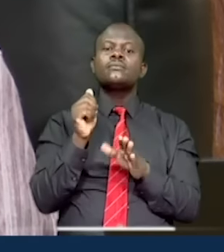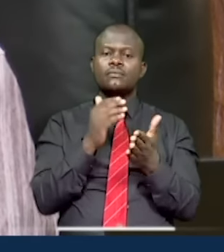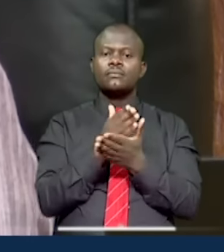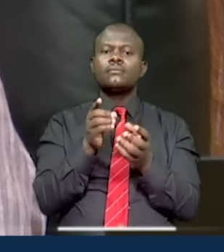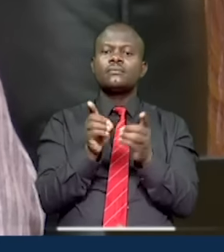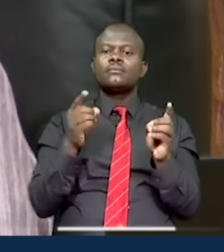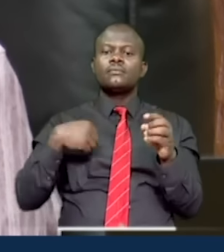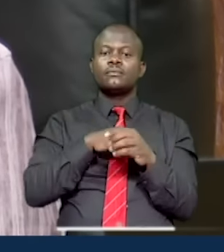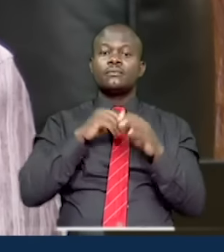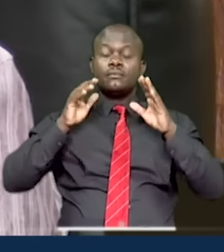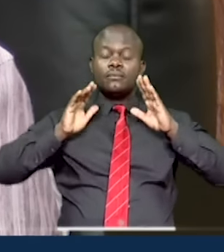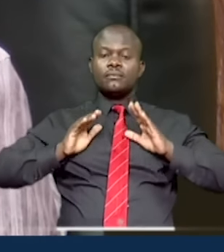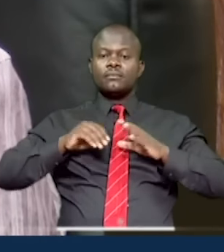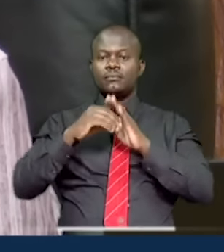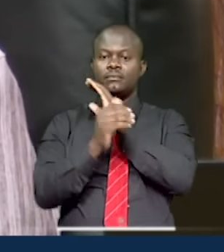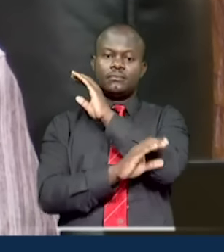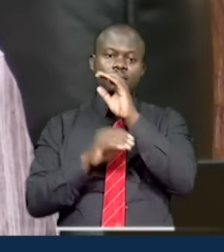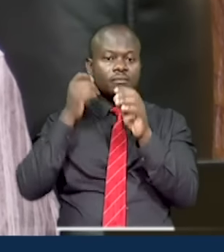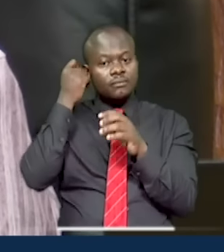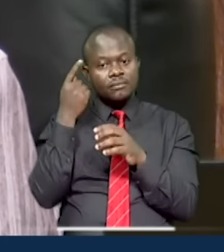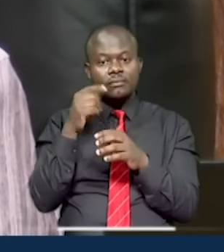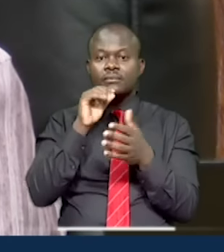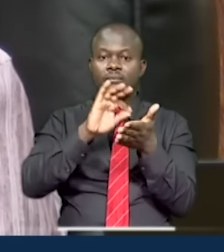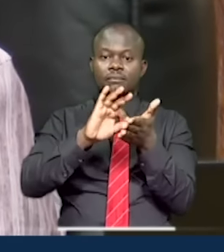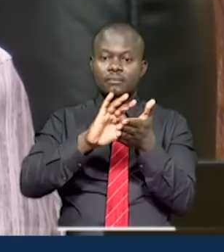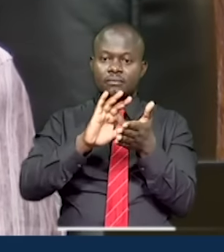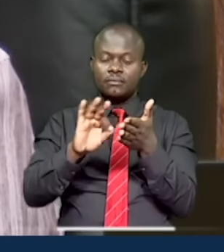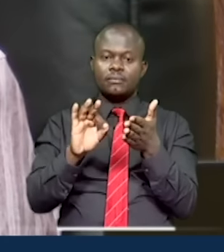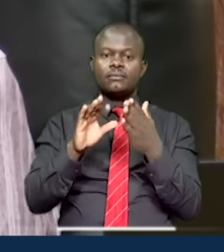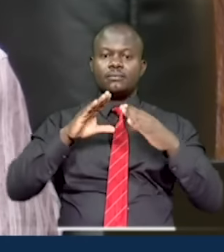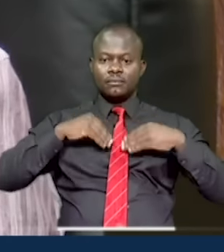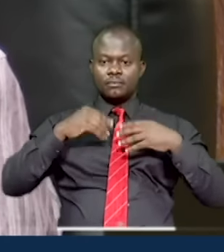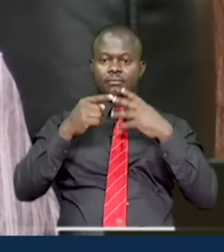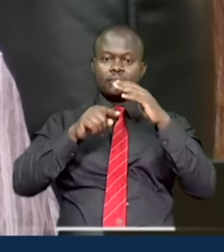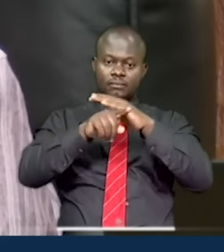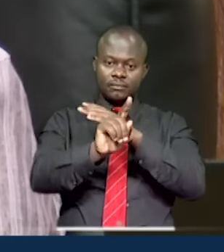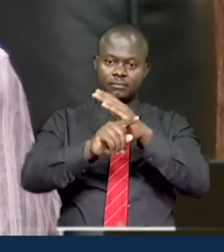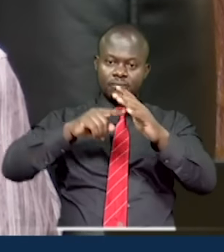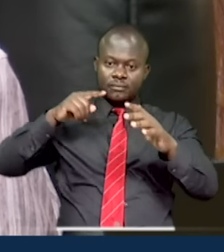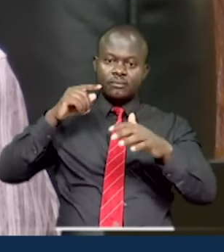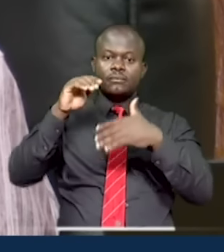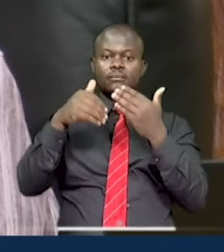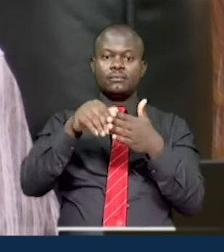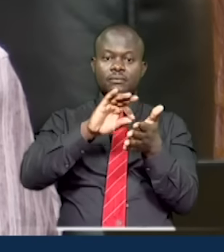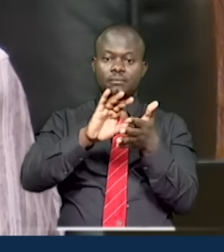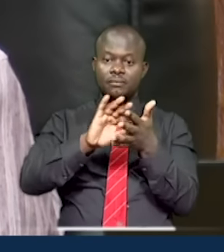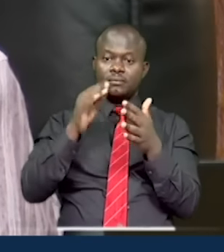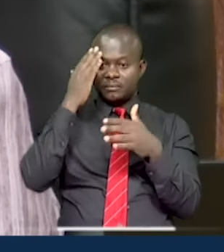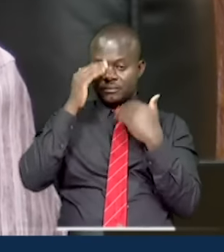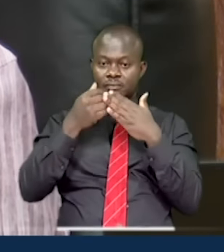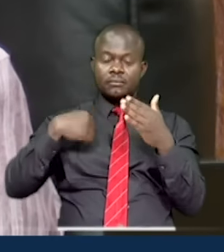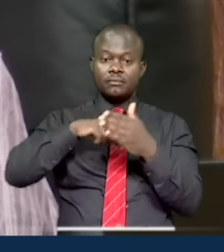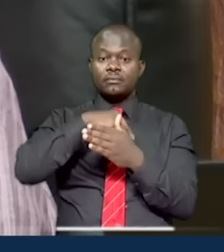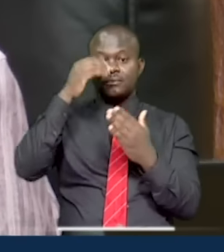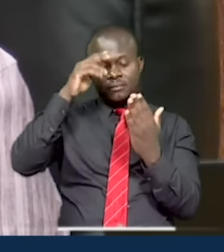ngiye numva ngiye kuruhukira mu kindi gihugu." Ibyo ngibyo ntabwo byandikwa. Mwaretse ibyinjira n'ibisohoka bikaba byandikwa ko twese twize